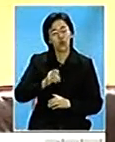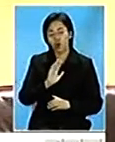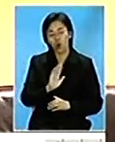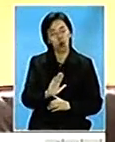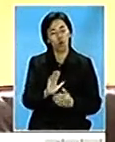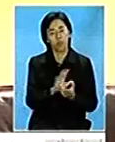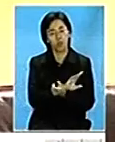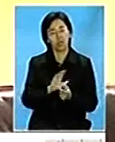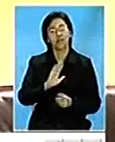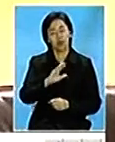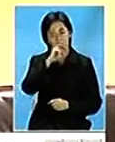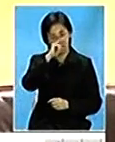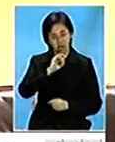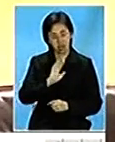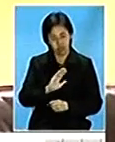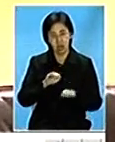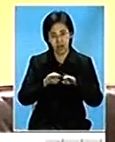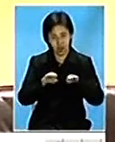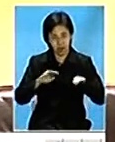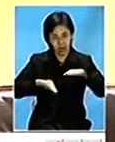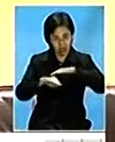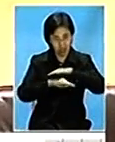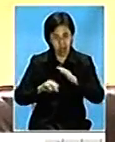านนะครับซึ่ง